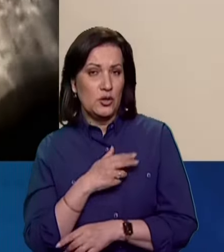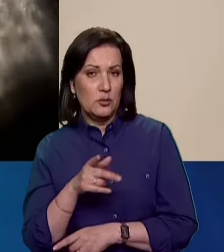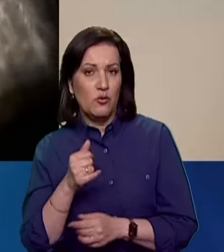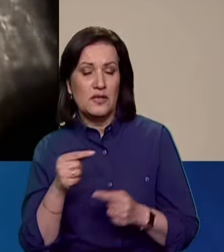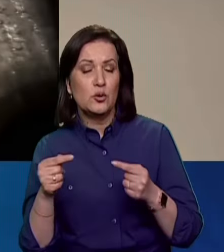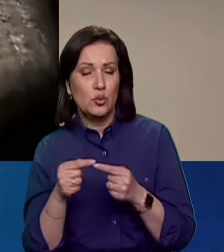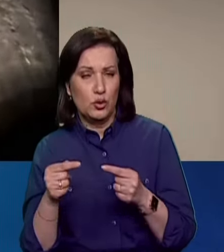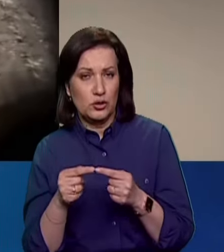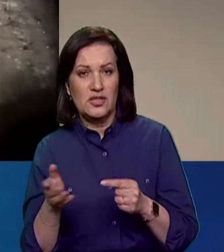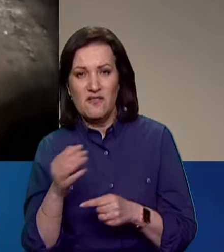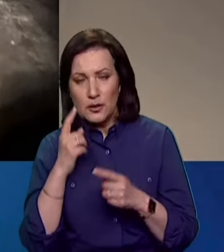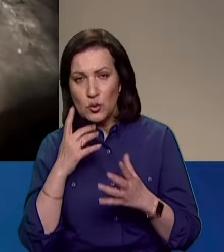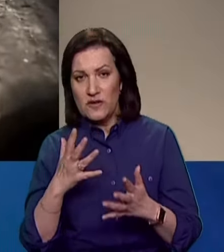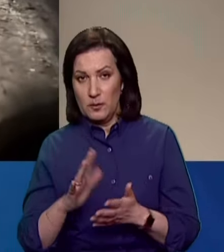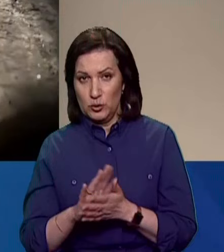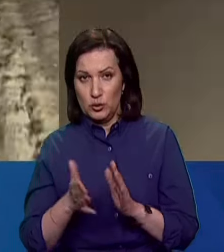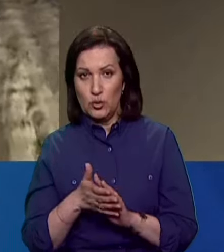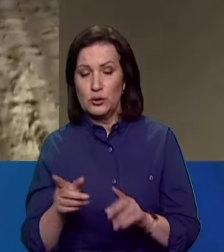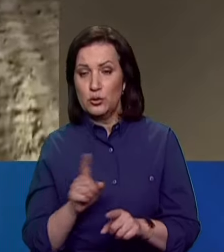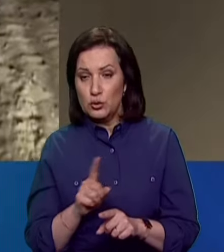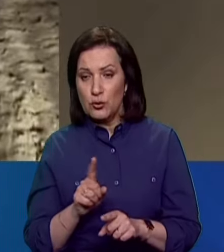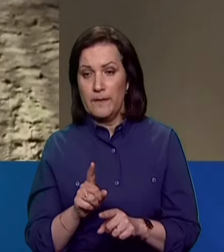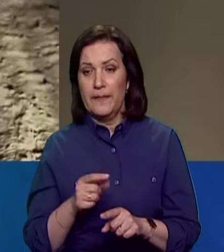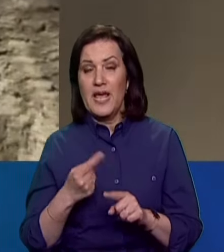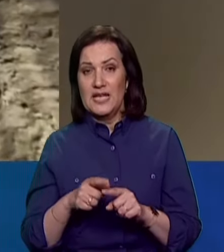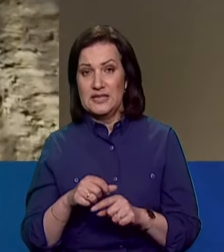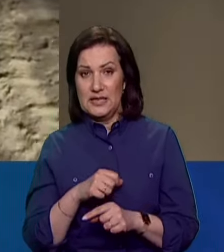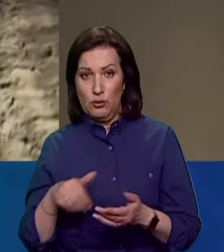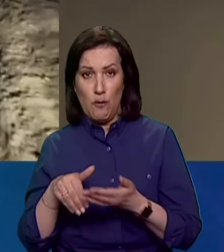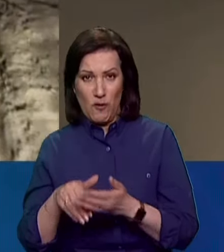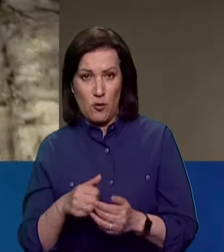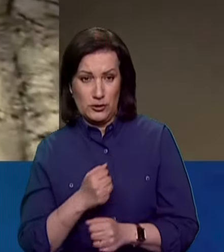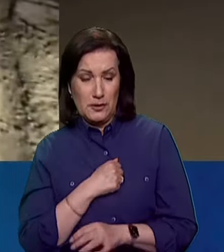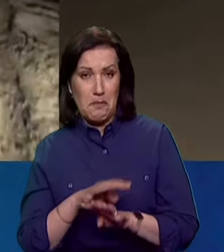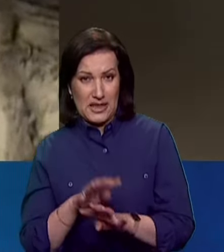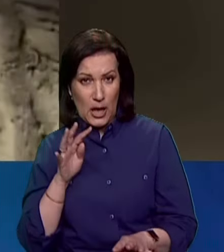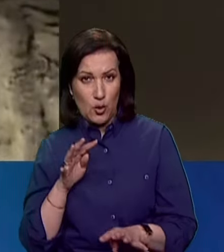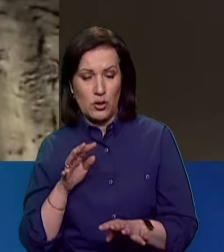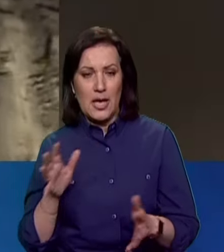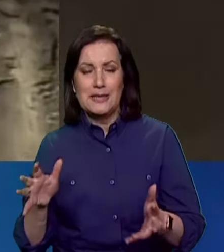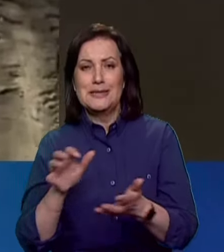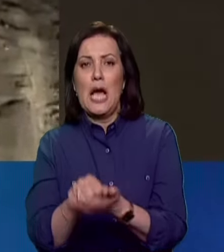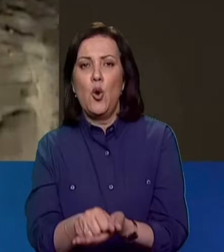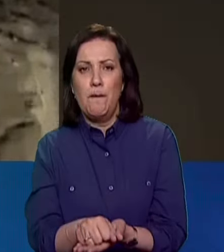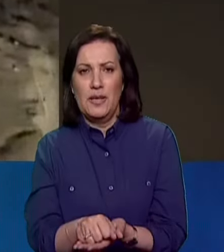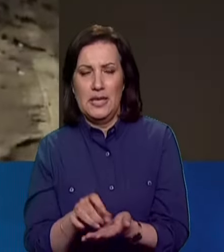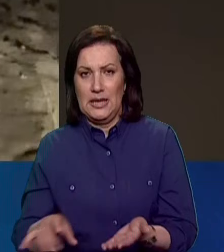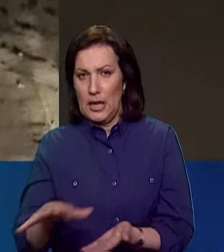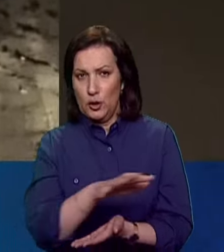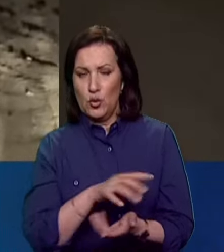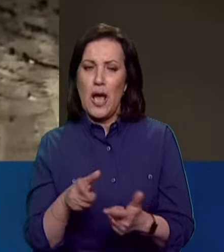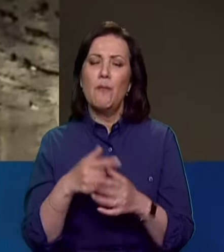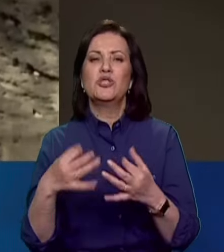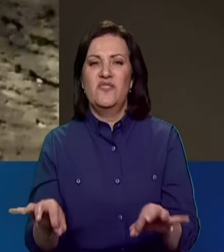хотів би вас поточнити. От давайте уявімо ситуацію, що ці добровольчі батальйони, вони захопили ці території